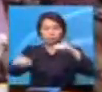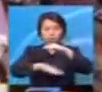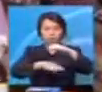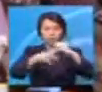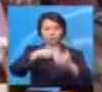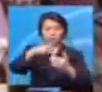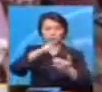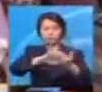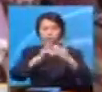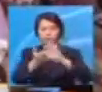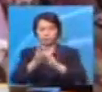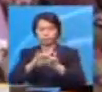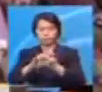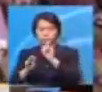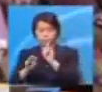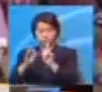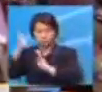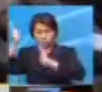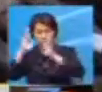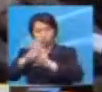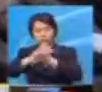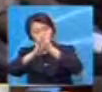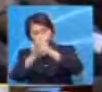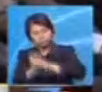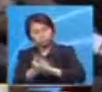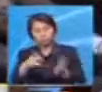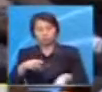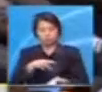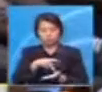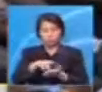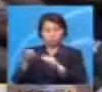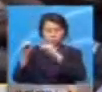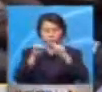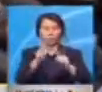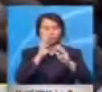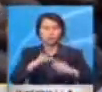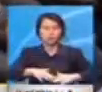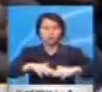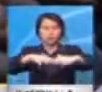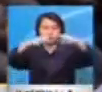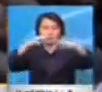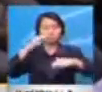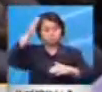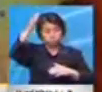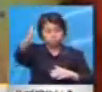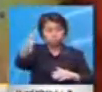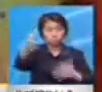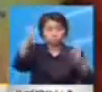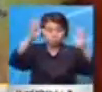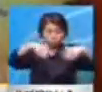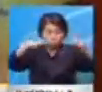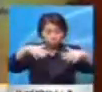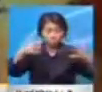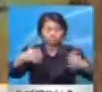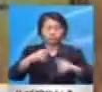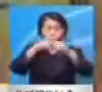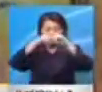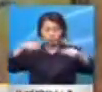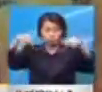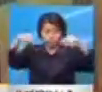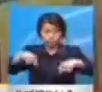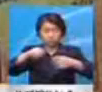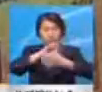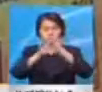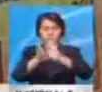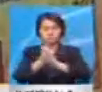program komuniti 1 Malaysia akan dijadikan sebagai pusat pemindahan banjir pada musim tengkujo dewan ini juga akan